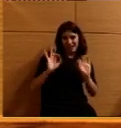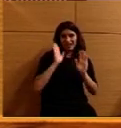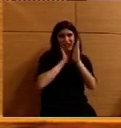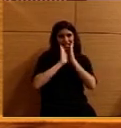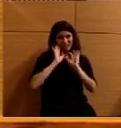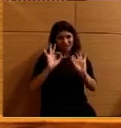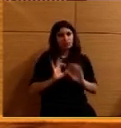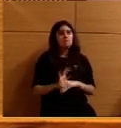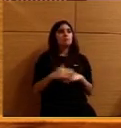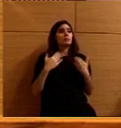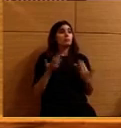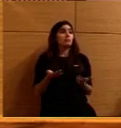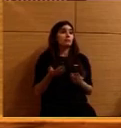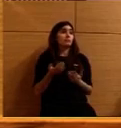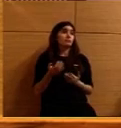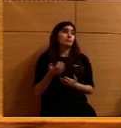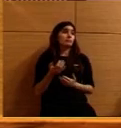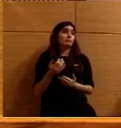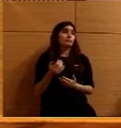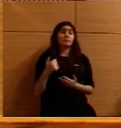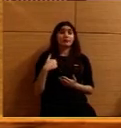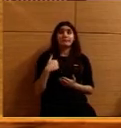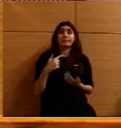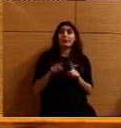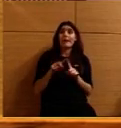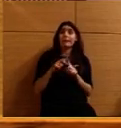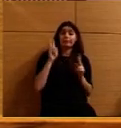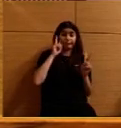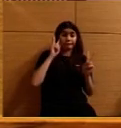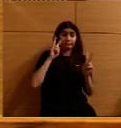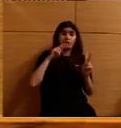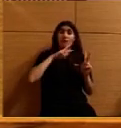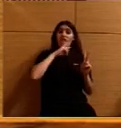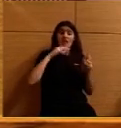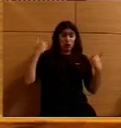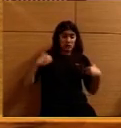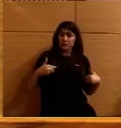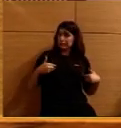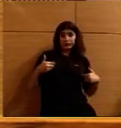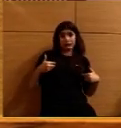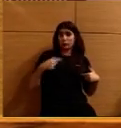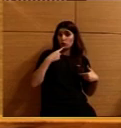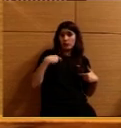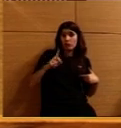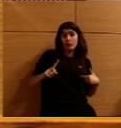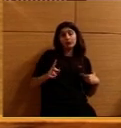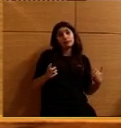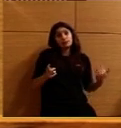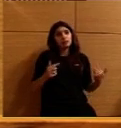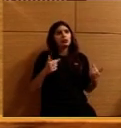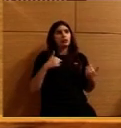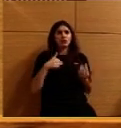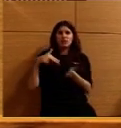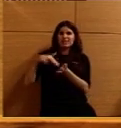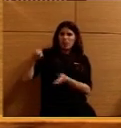el carinyo, però ja que no se valora que este president deixa, vamos, que jo he estat